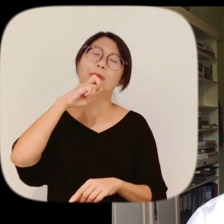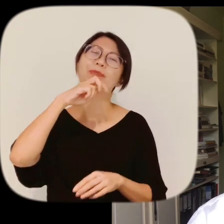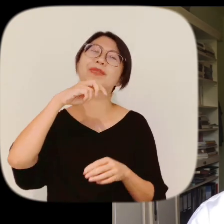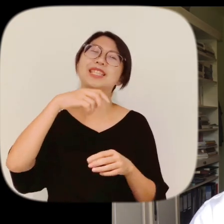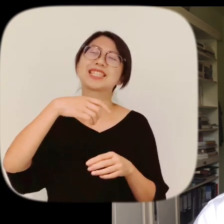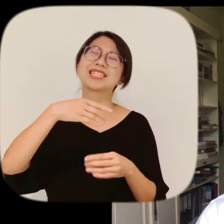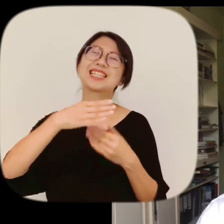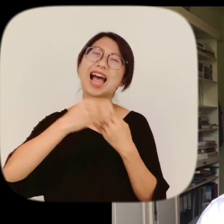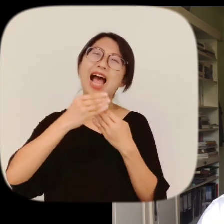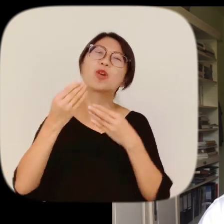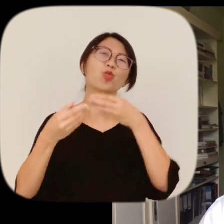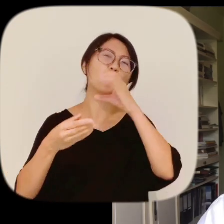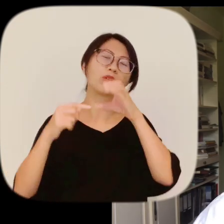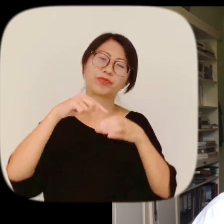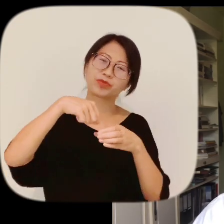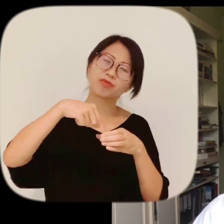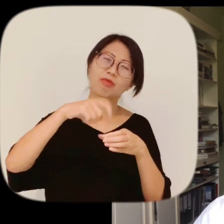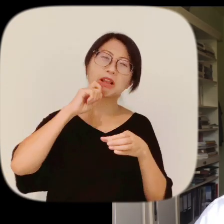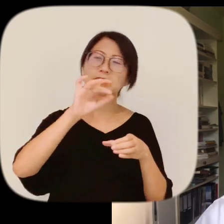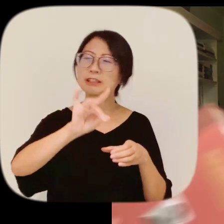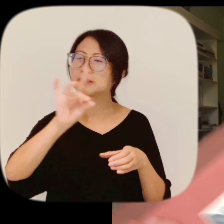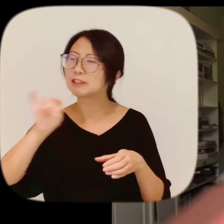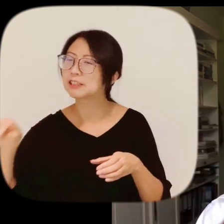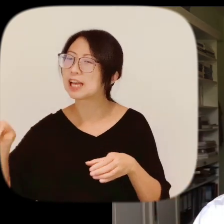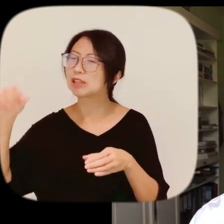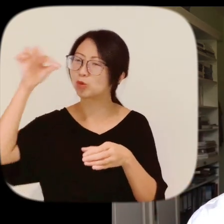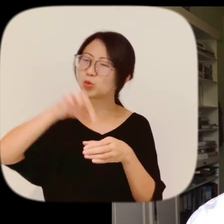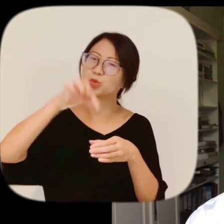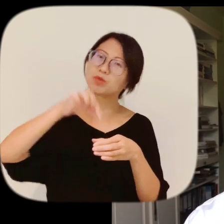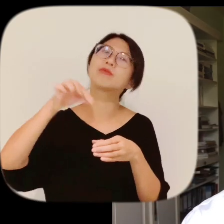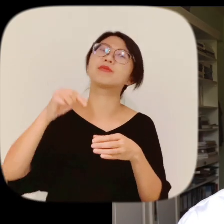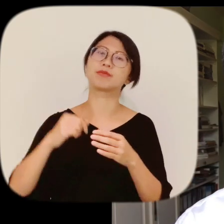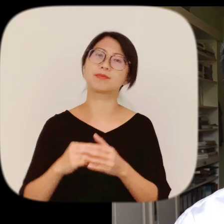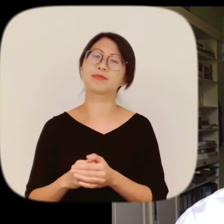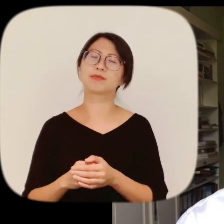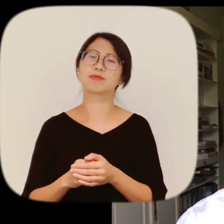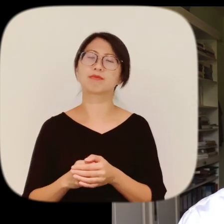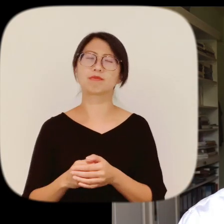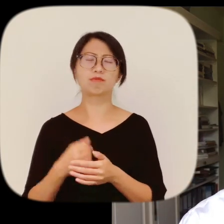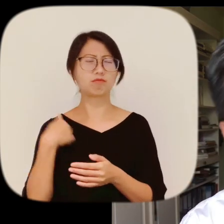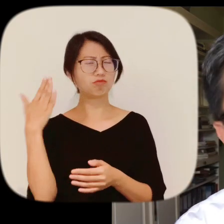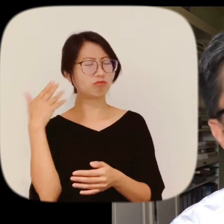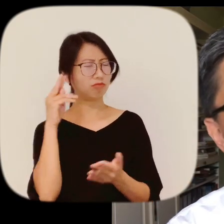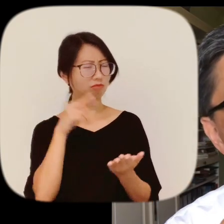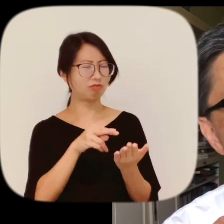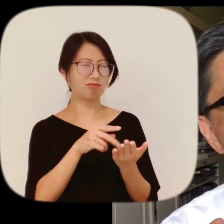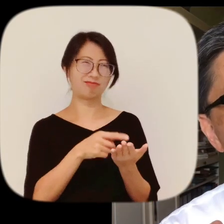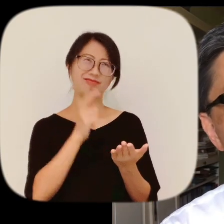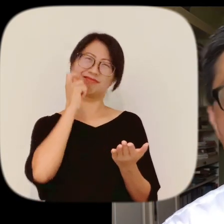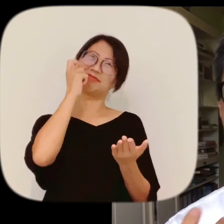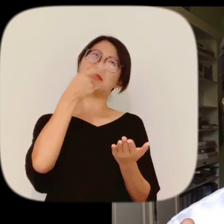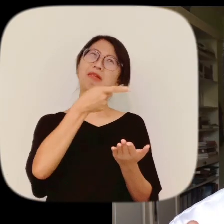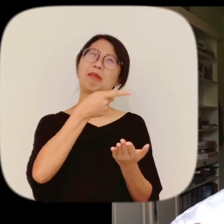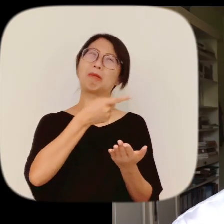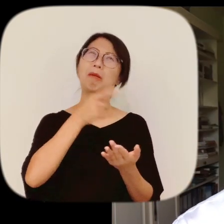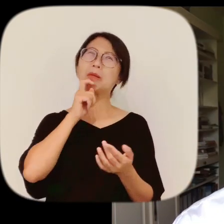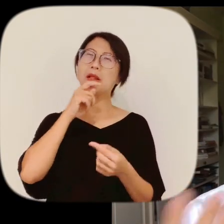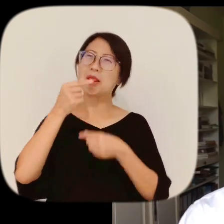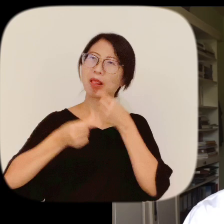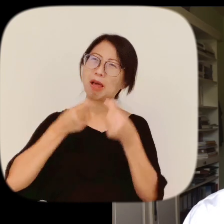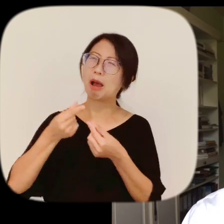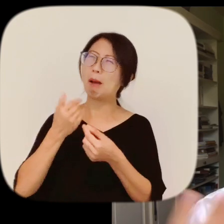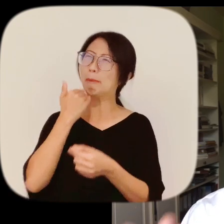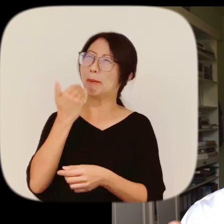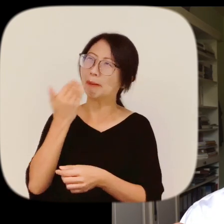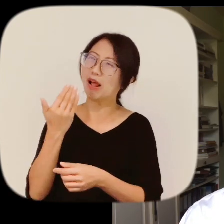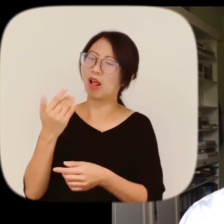重要的时间来的那么这本书我觉得很有趣的因为我初初看的时候我不太明白为什么他愿意将他这么多牢骚指